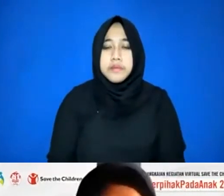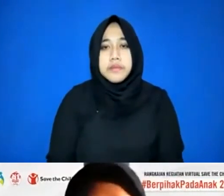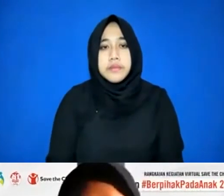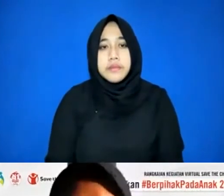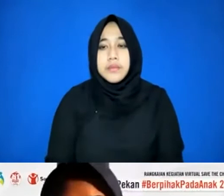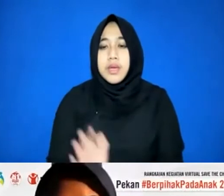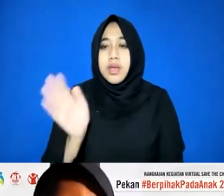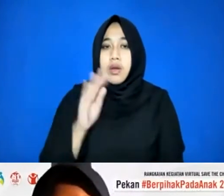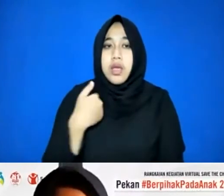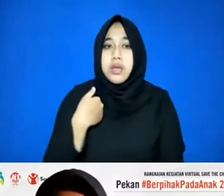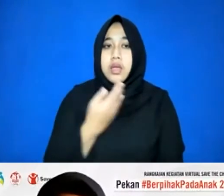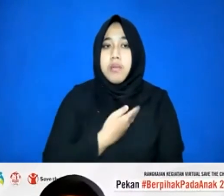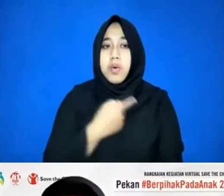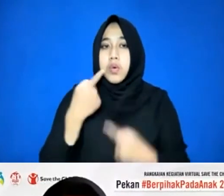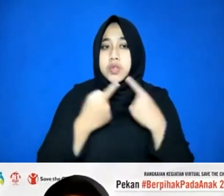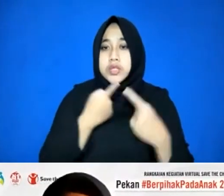Halo, ada yang mau sharing?